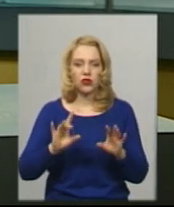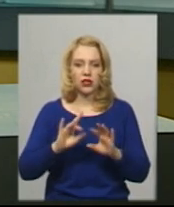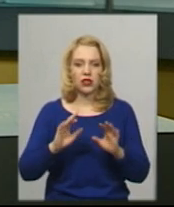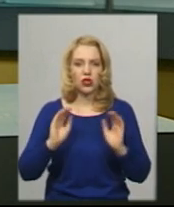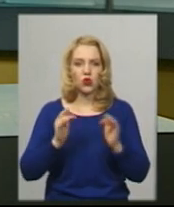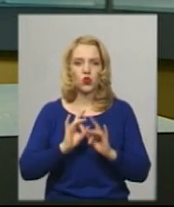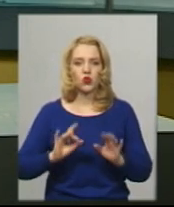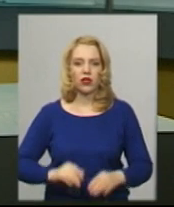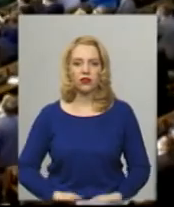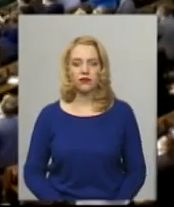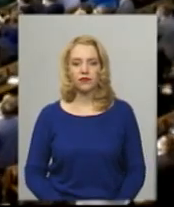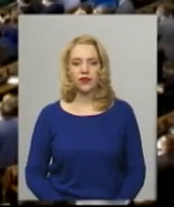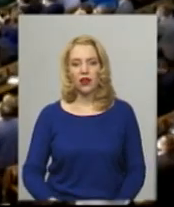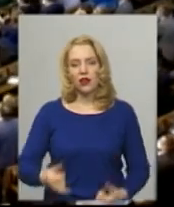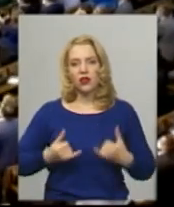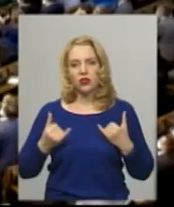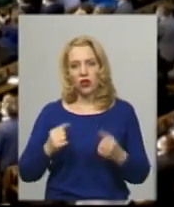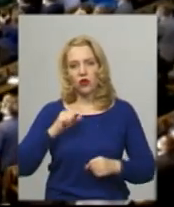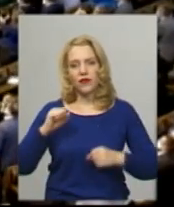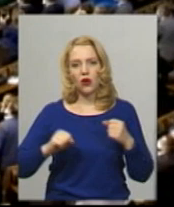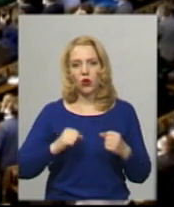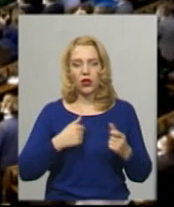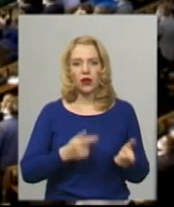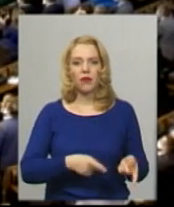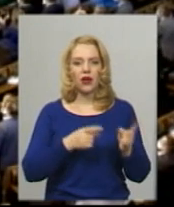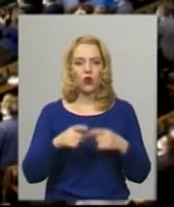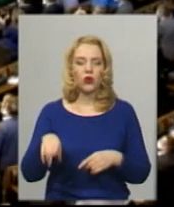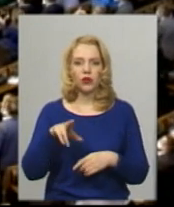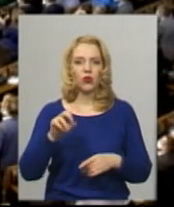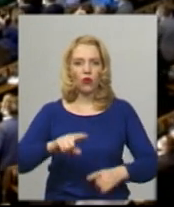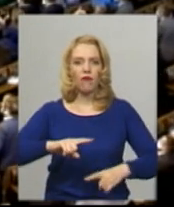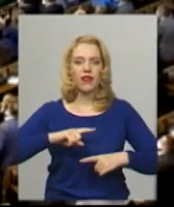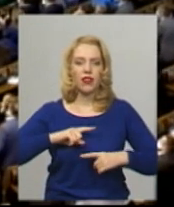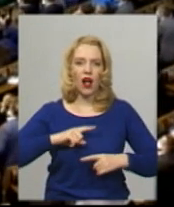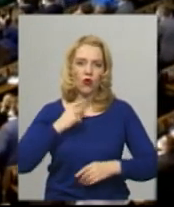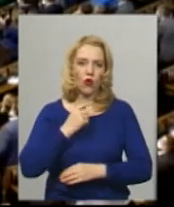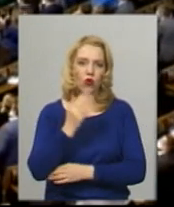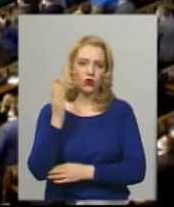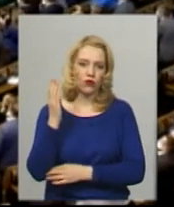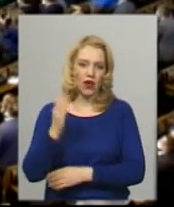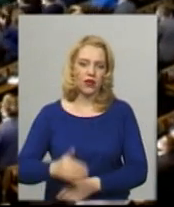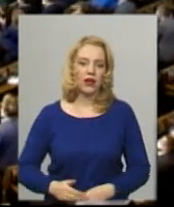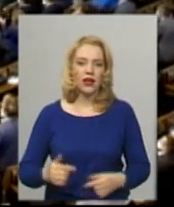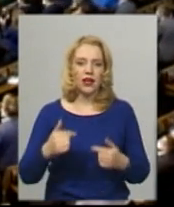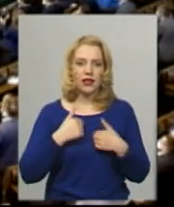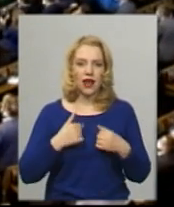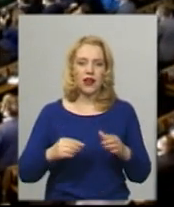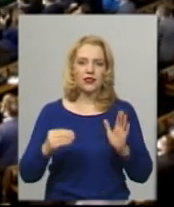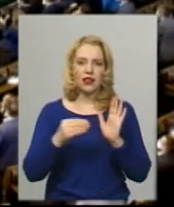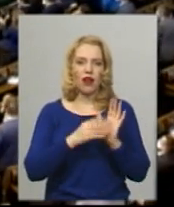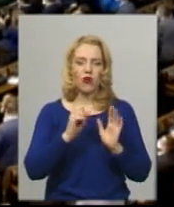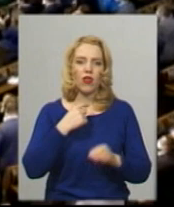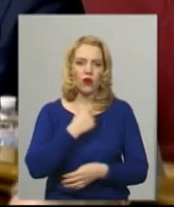київських колег. «Шановні колеги, ми переходимо до фінального голосування. Я ставлю на